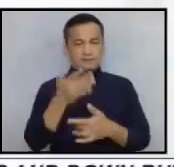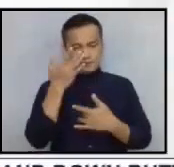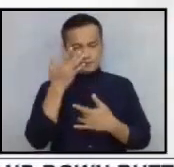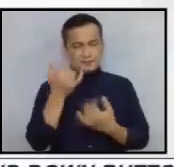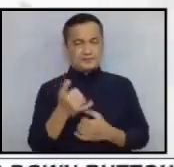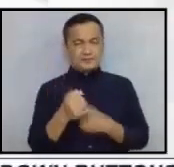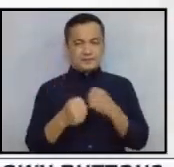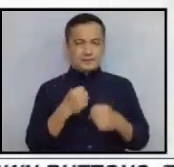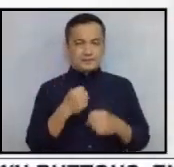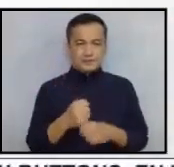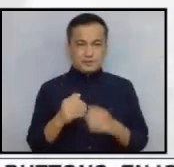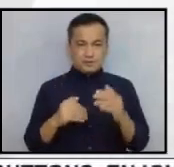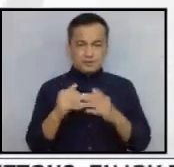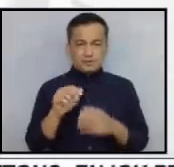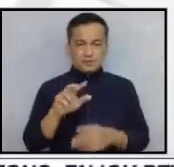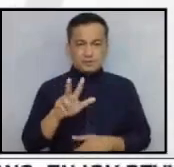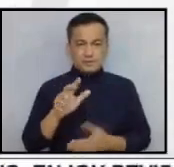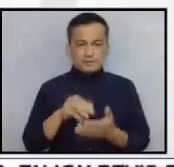sa